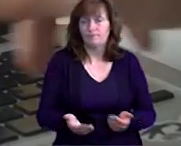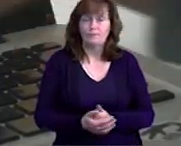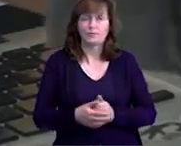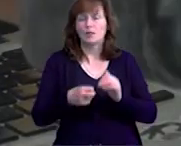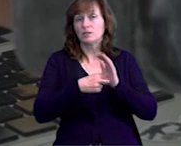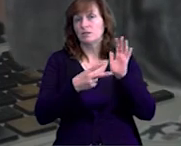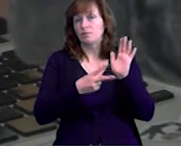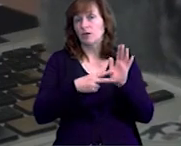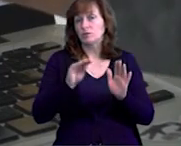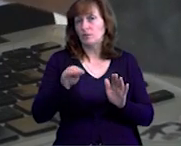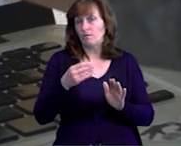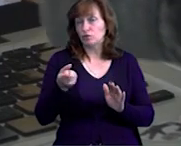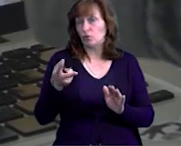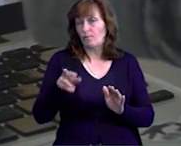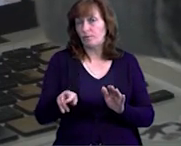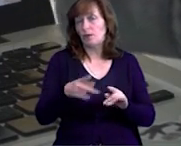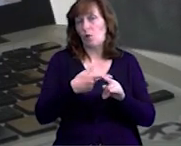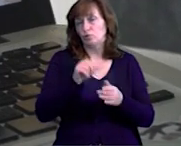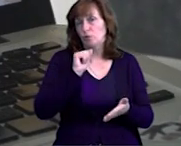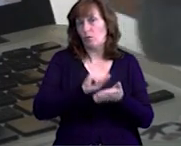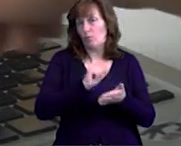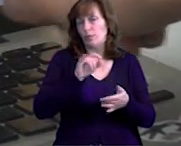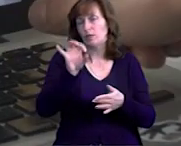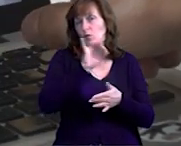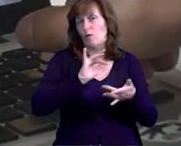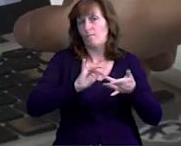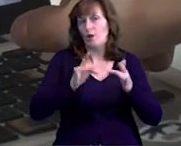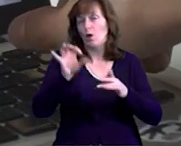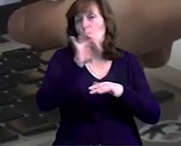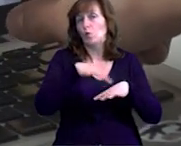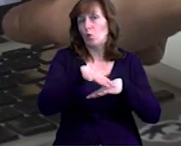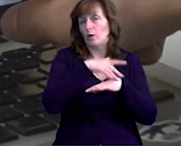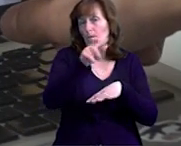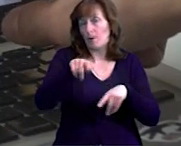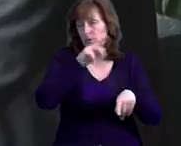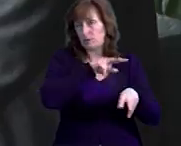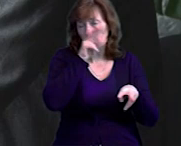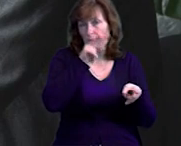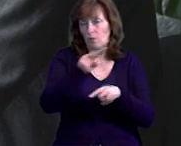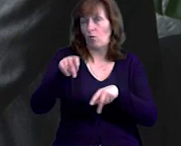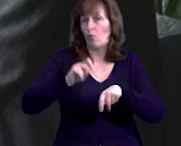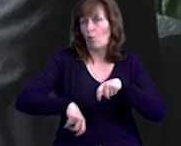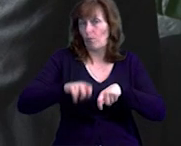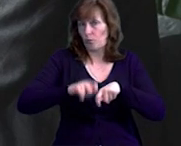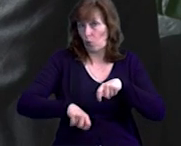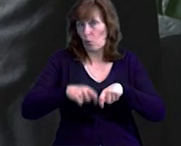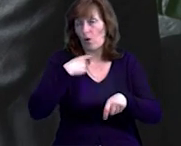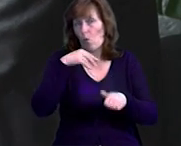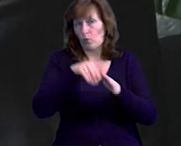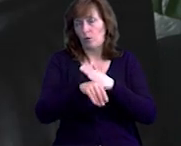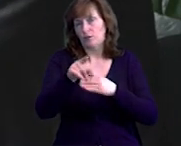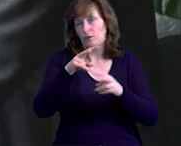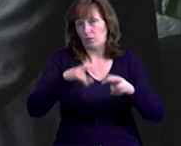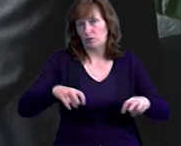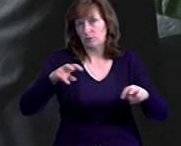жовтня на сайті петиції правозахисник Олександр Гашпар опублікував петицію про громадський контроль зелених насаджень. Вона отримала необхідну кількість голосів і